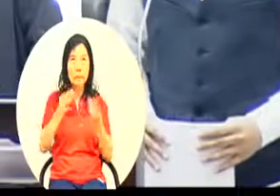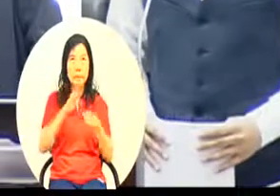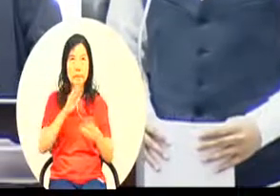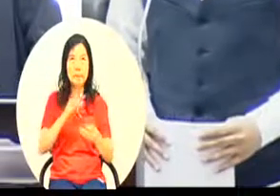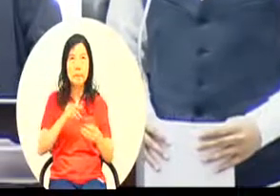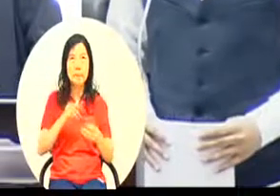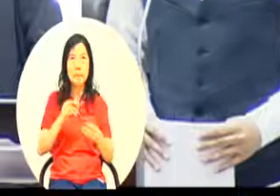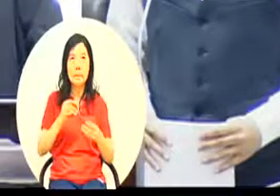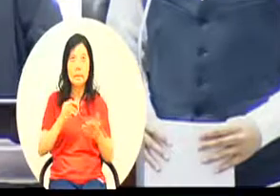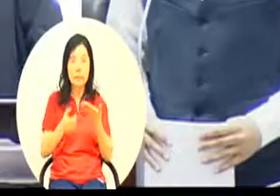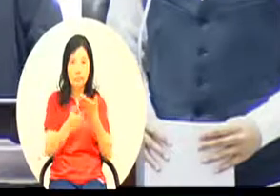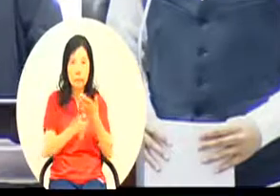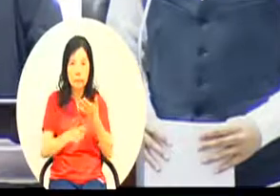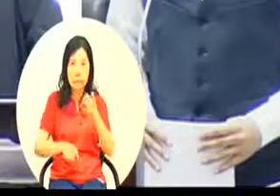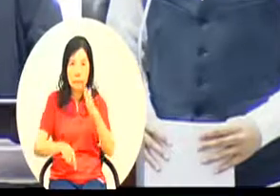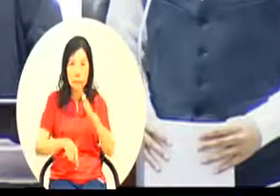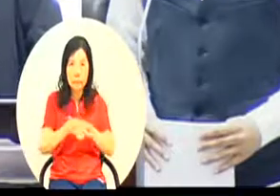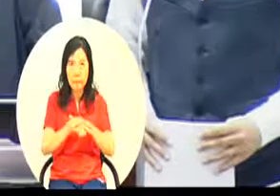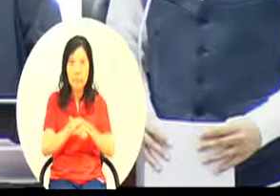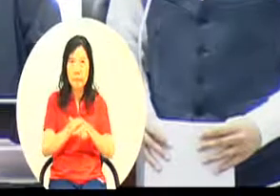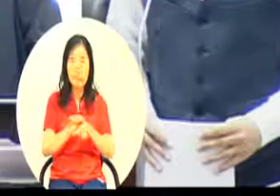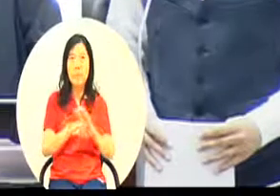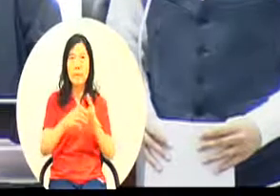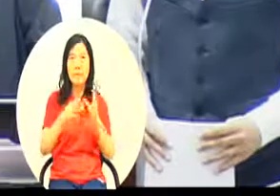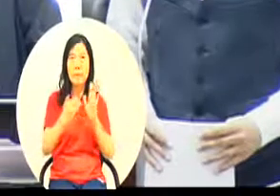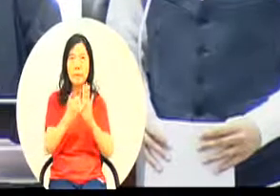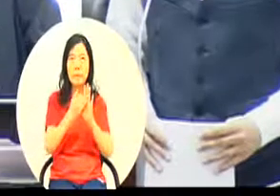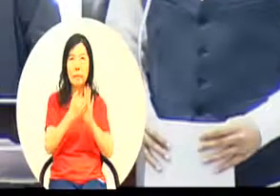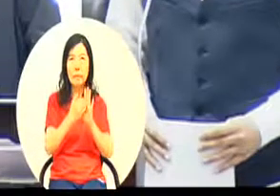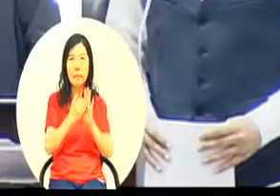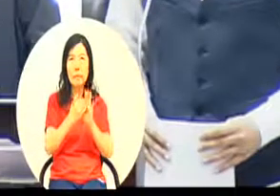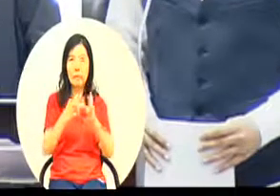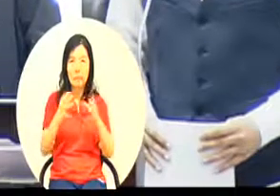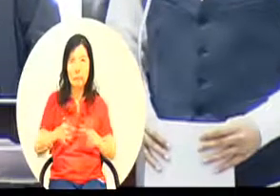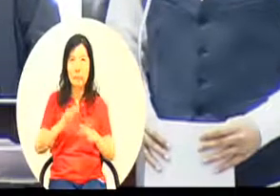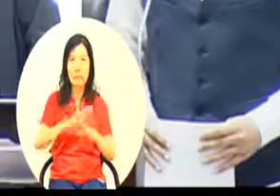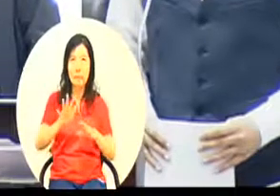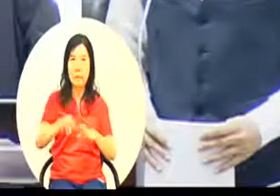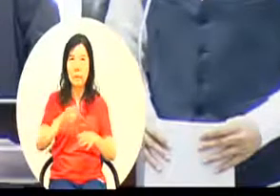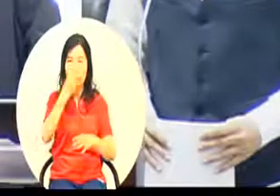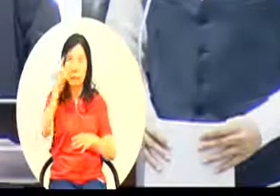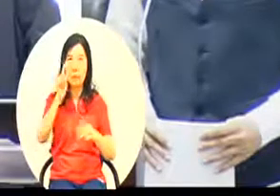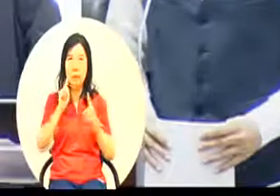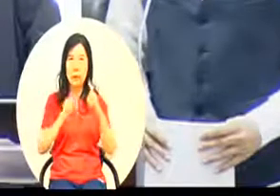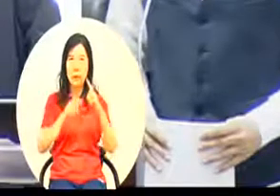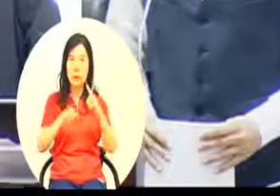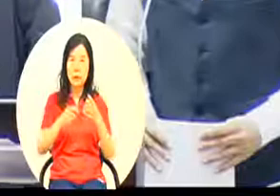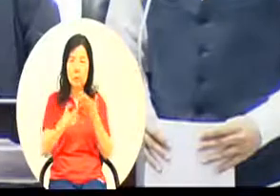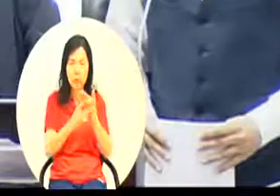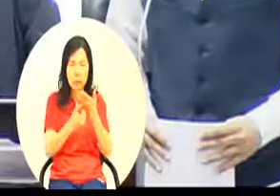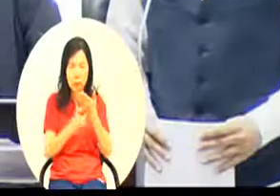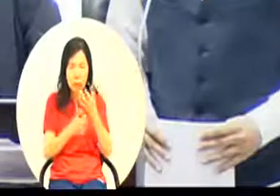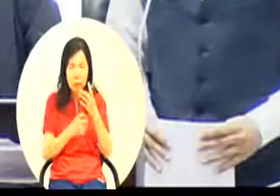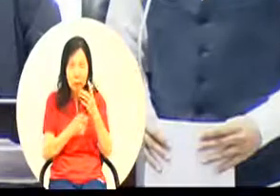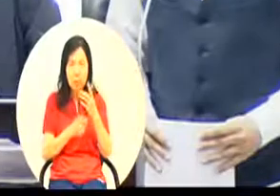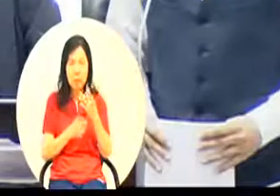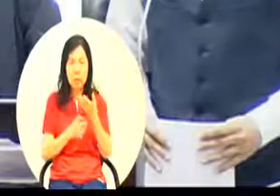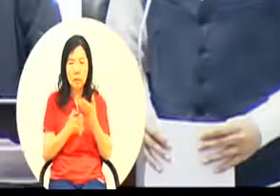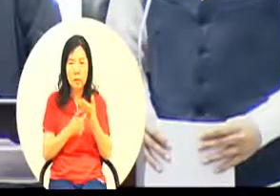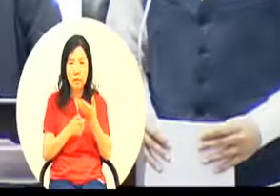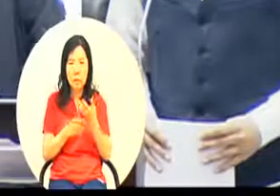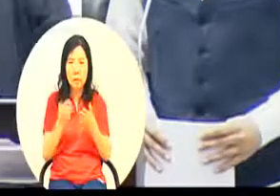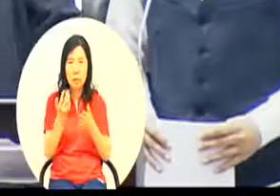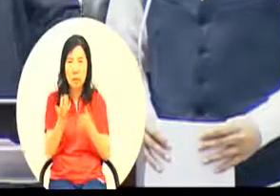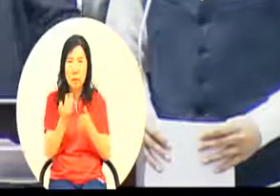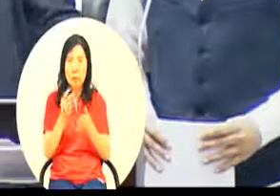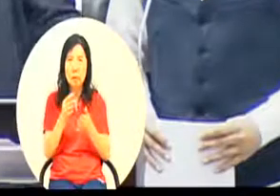毒防治局。那这个部分就是说，我们会发现一个人吸毒，就刚刚罗演